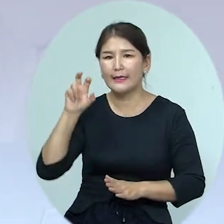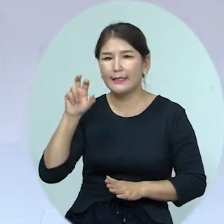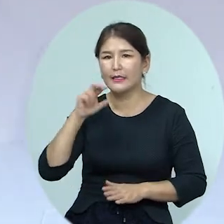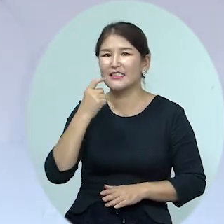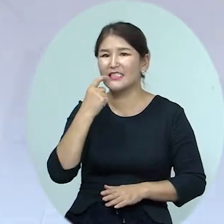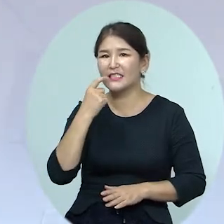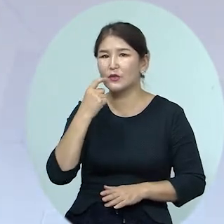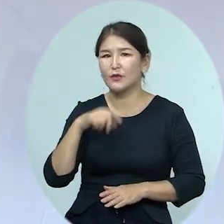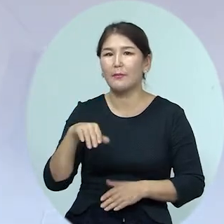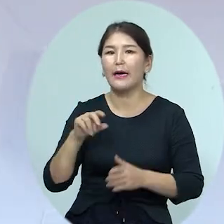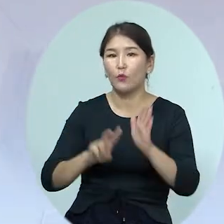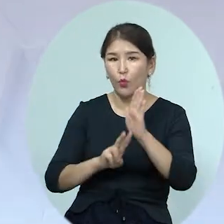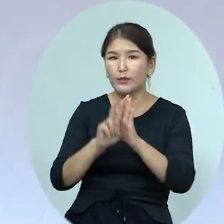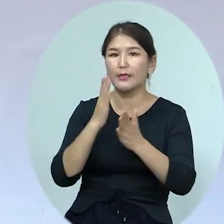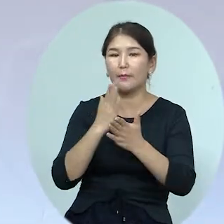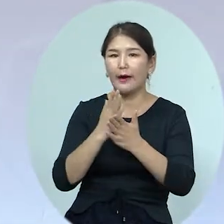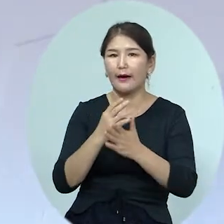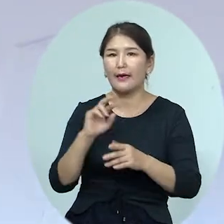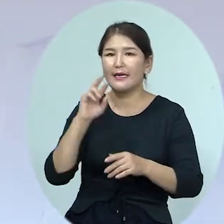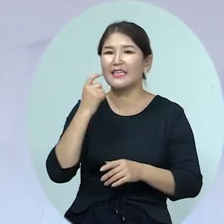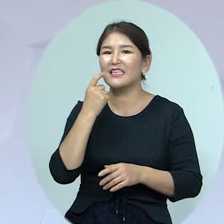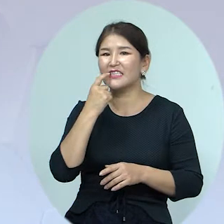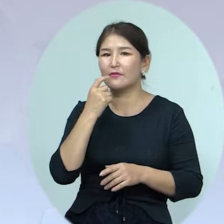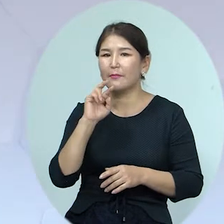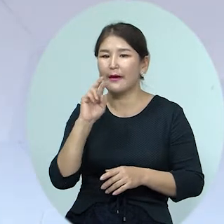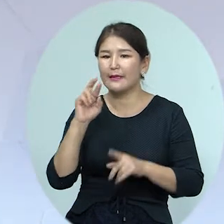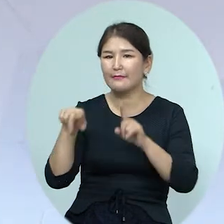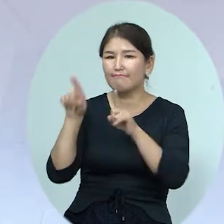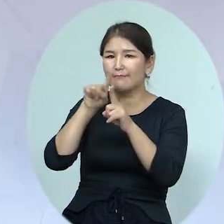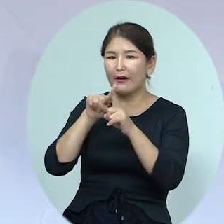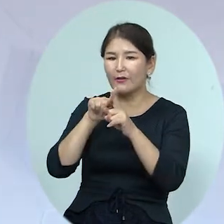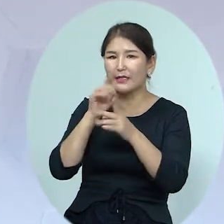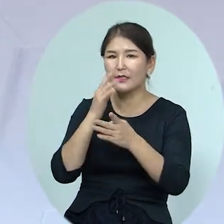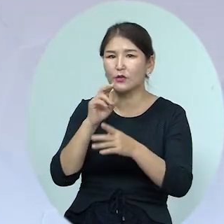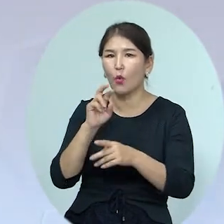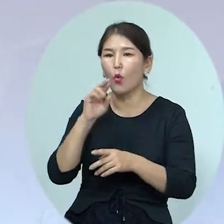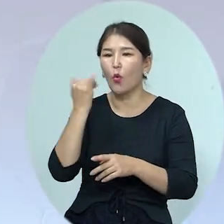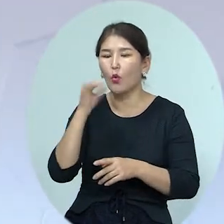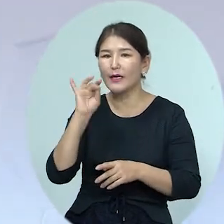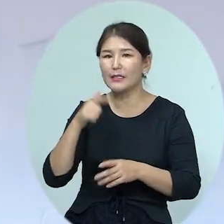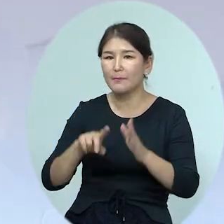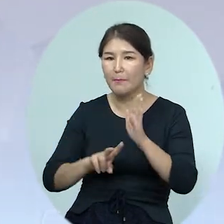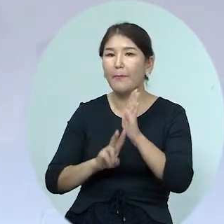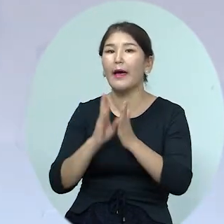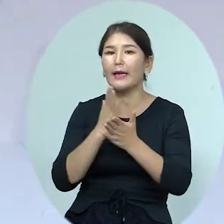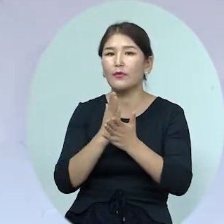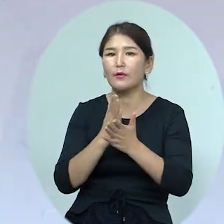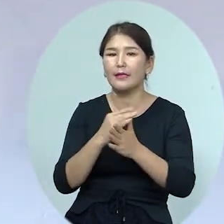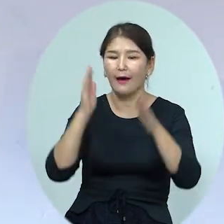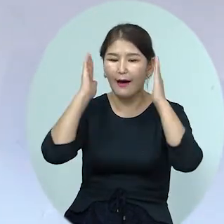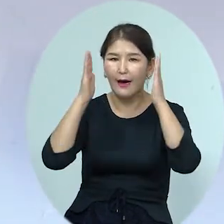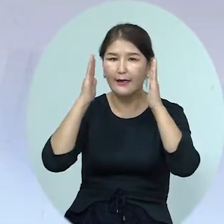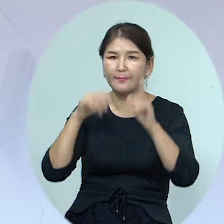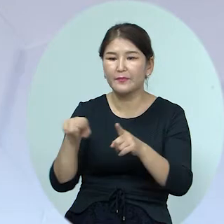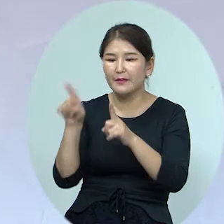учраас байнгын шүднүүд нь давхарлаж шүдэлж гэнэ үү, наан цаана ургаж гэнэ үү гэдгээс нь эцэг эхчүүд анхаарад